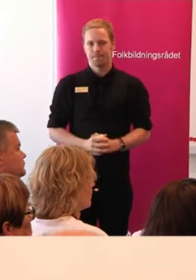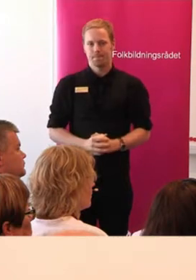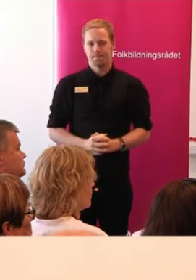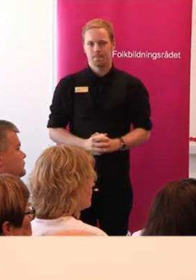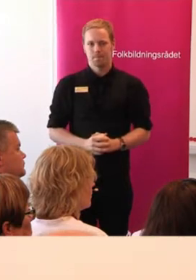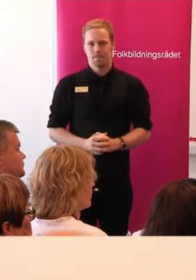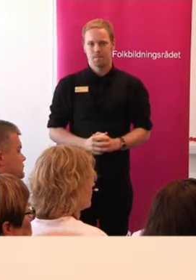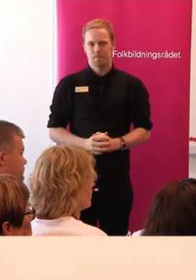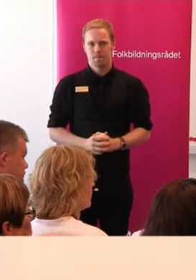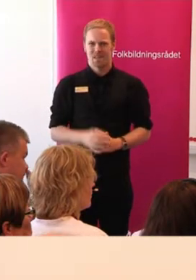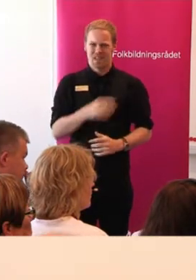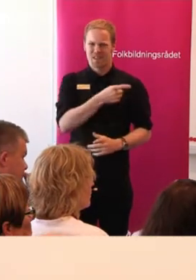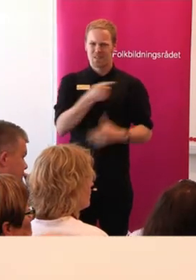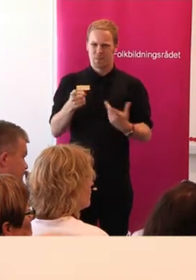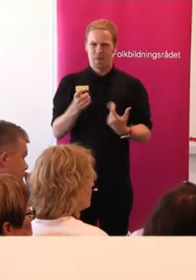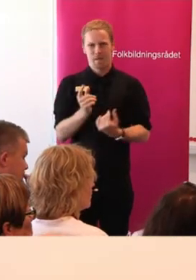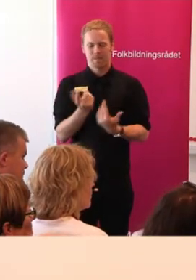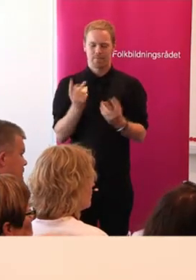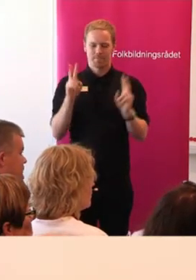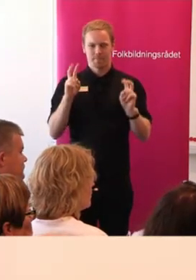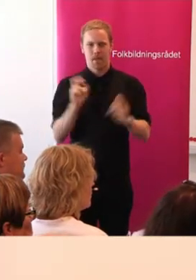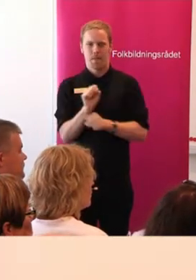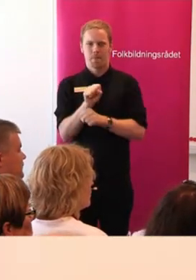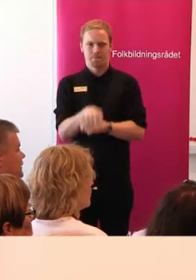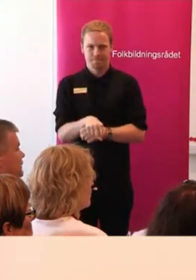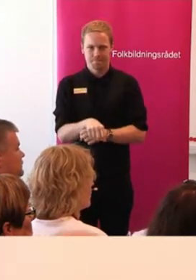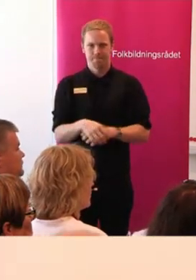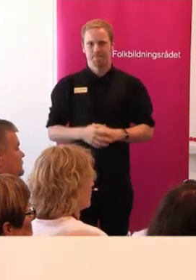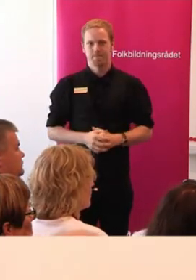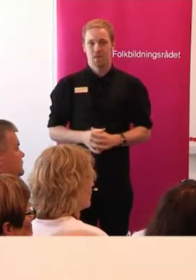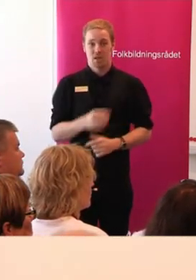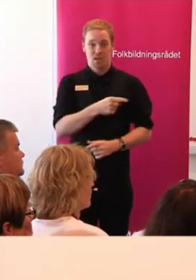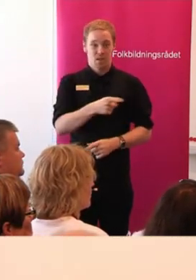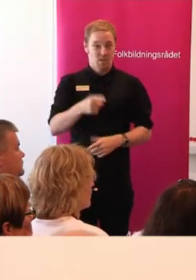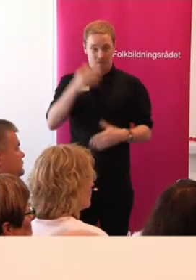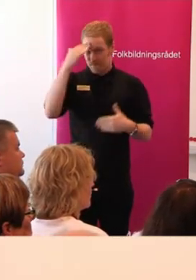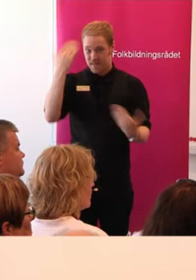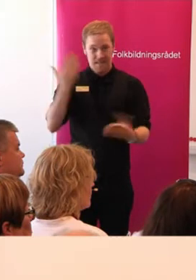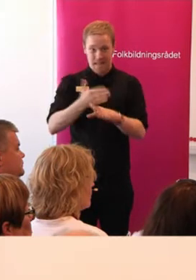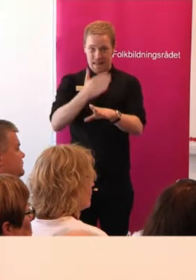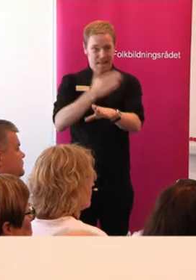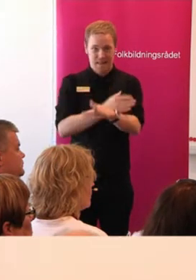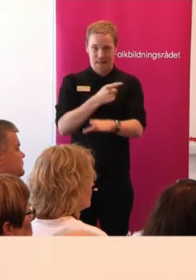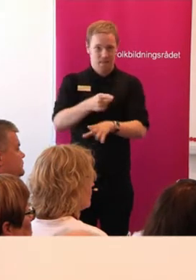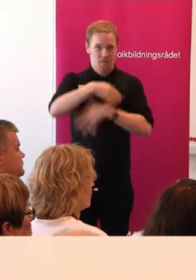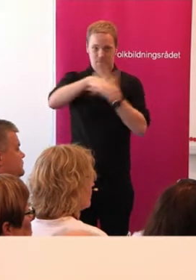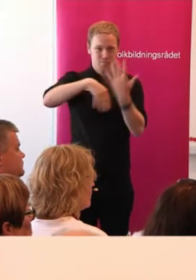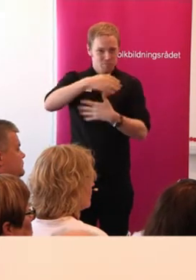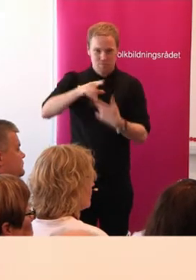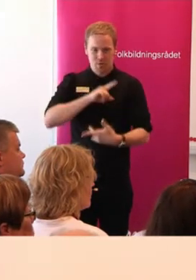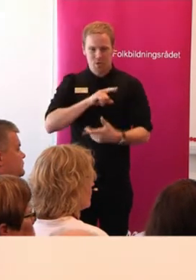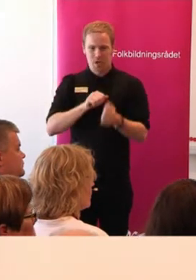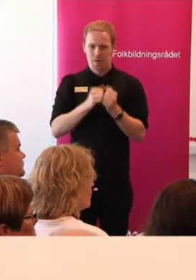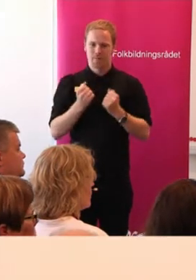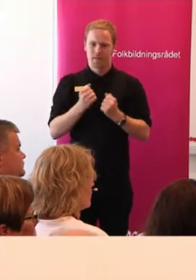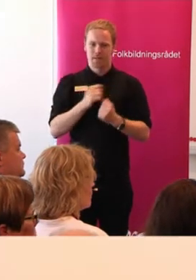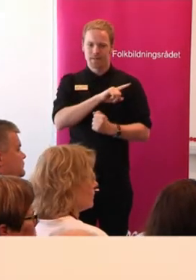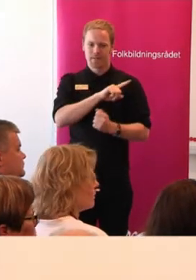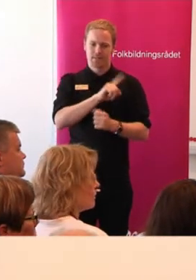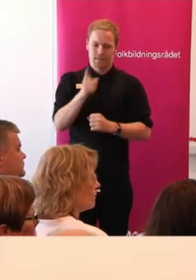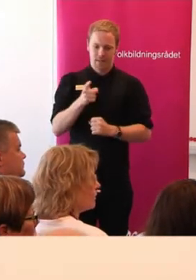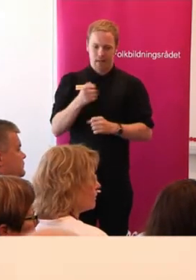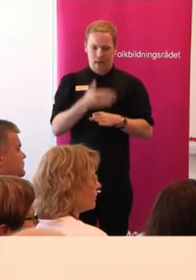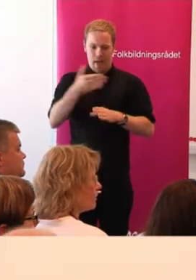Bli tvingade, förstår du vad jag menar? Alltså, de visste inte det när de kom dit, att den var så brokig. Men de tycker det är